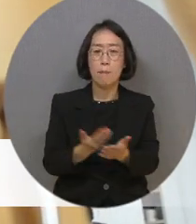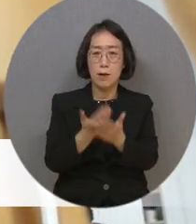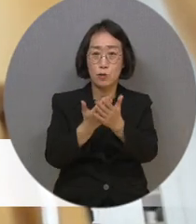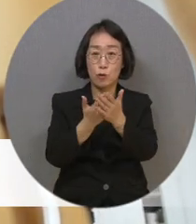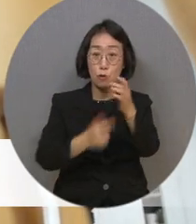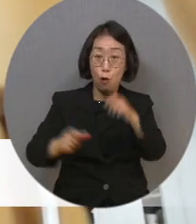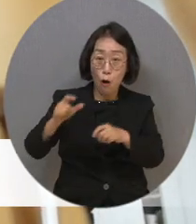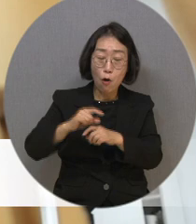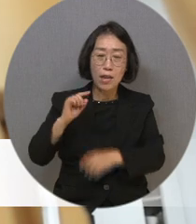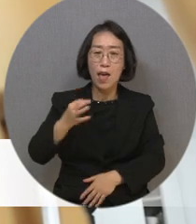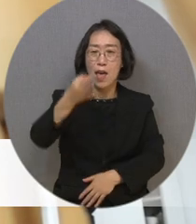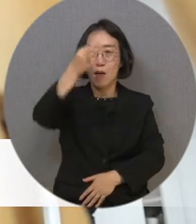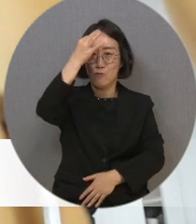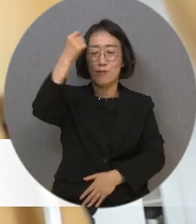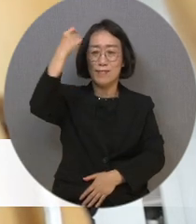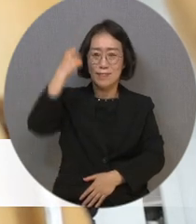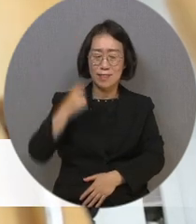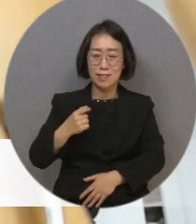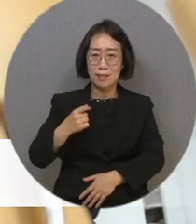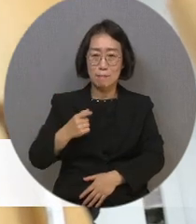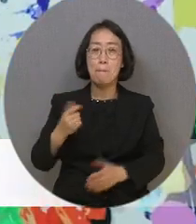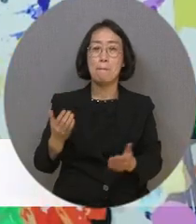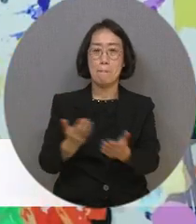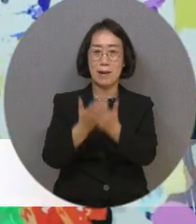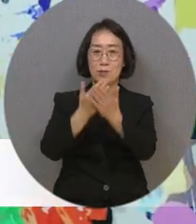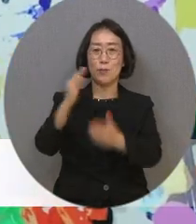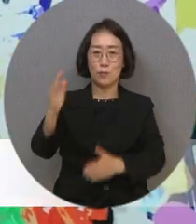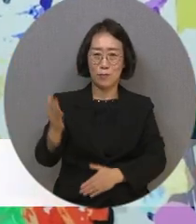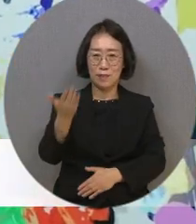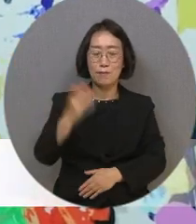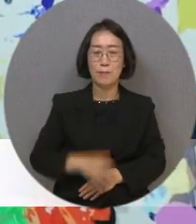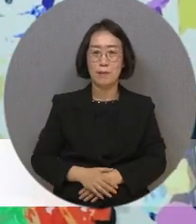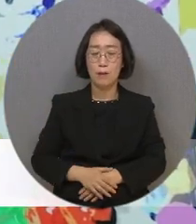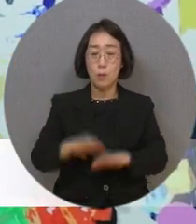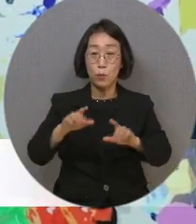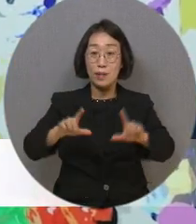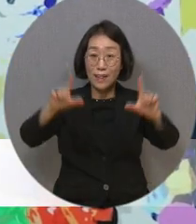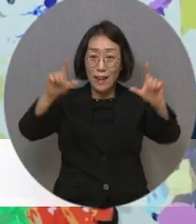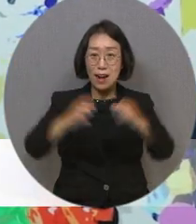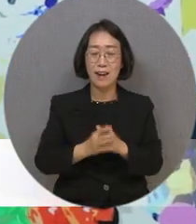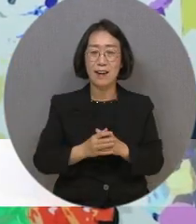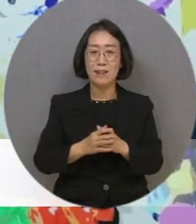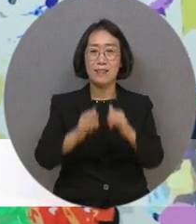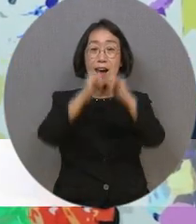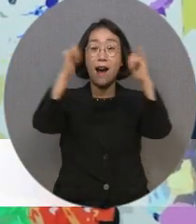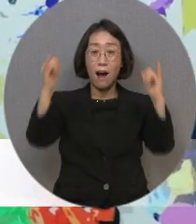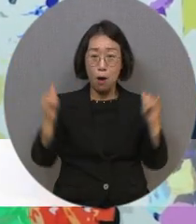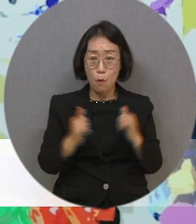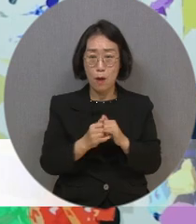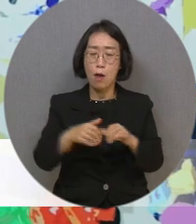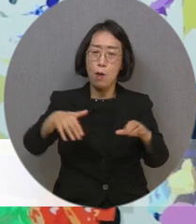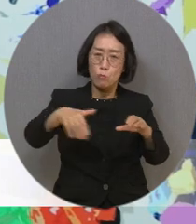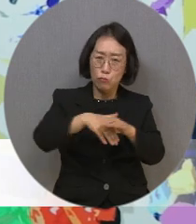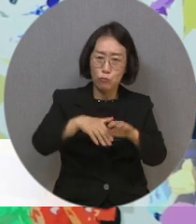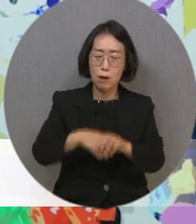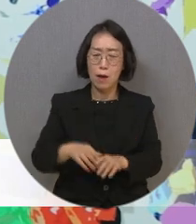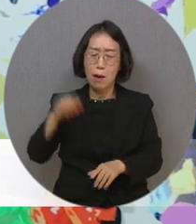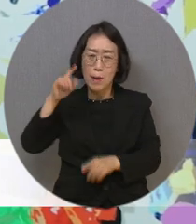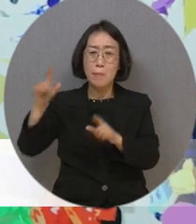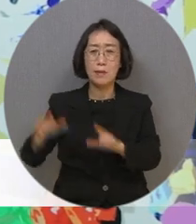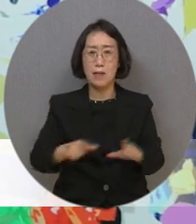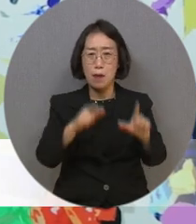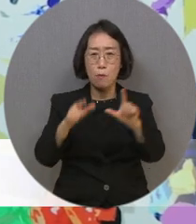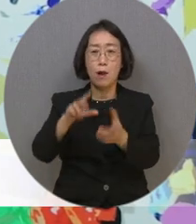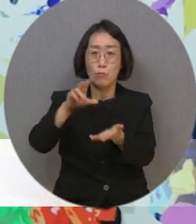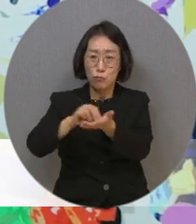예술로 또 다른 의미를 전달합니다. 작품은 현대사회에 대한 문명이나 일상에서 벌어지는 문제를